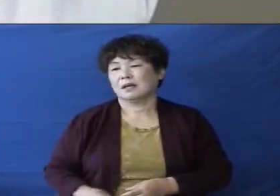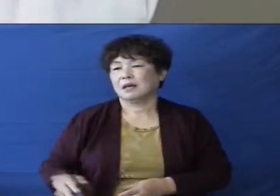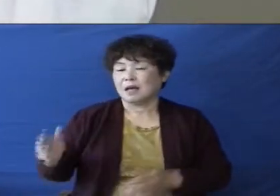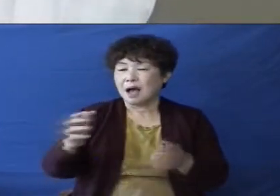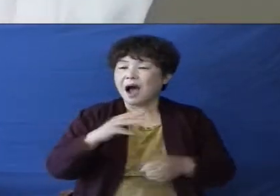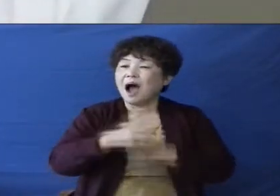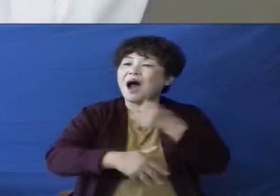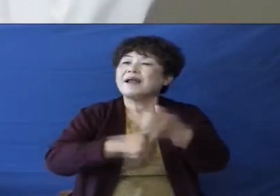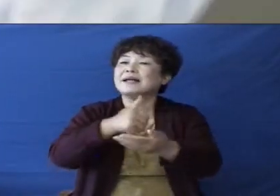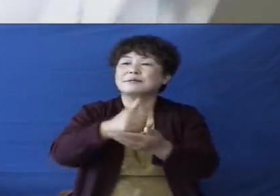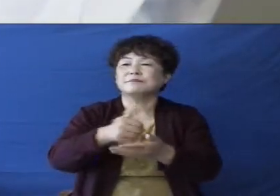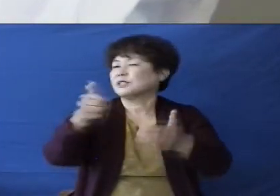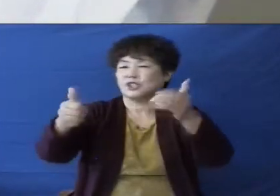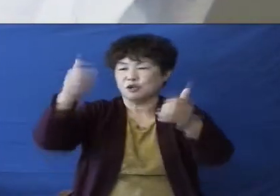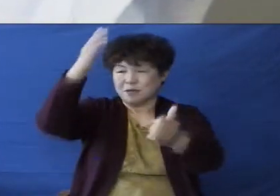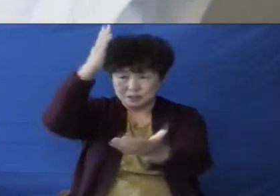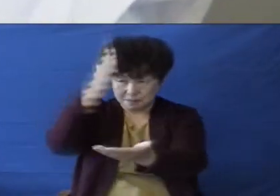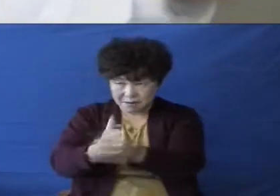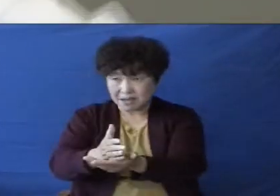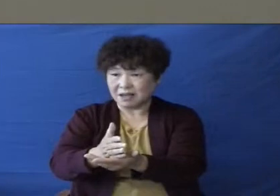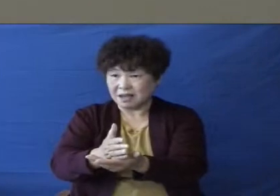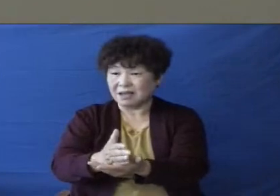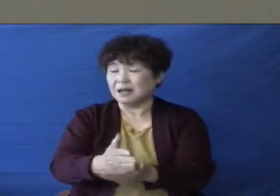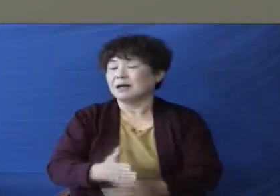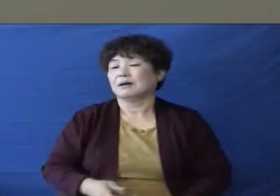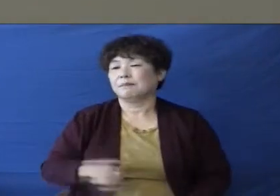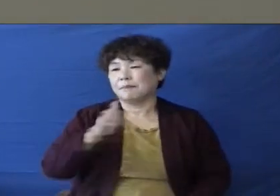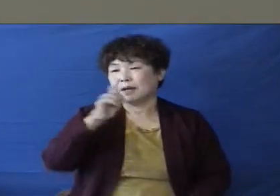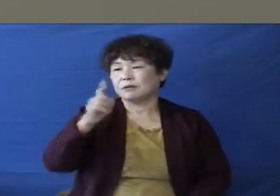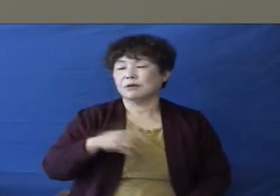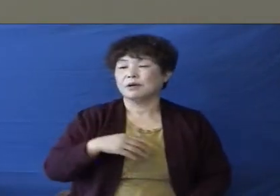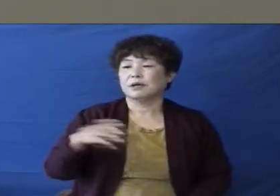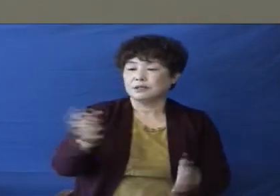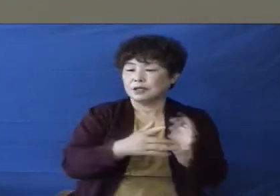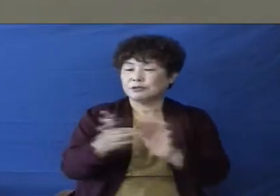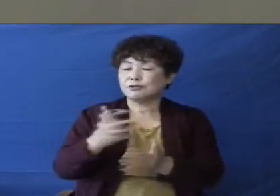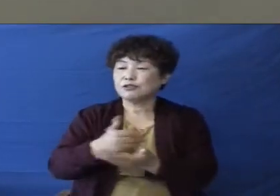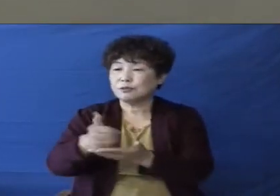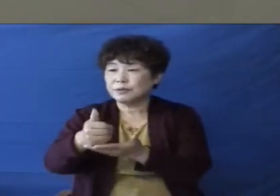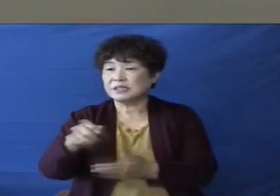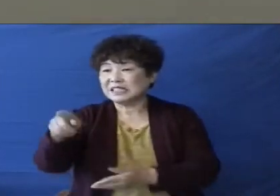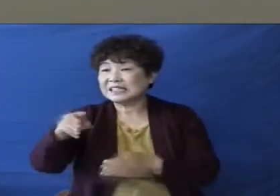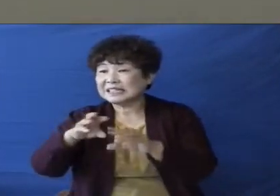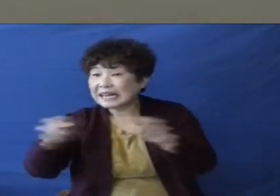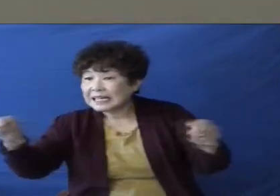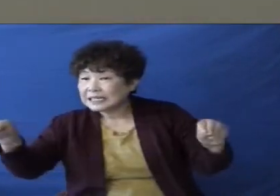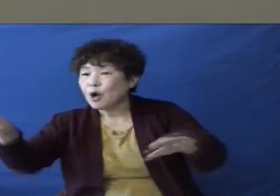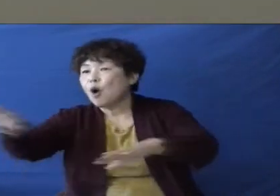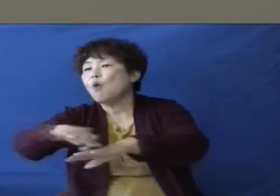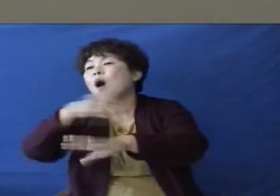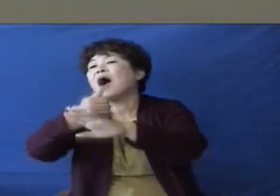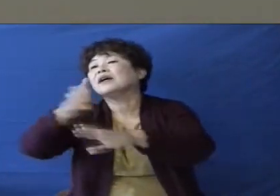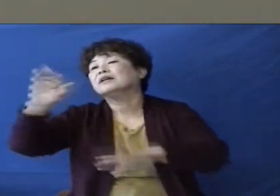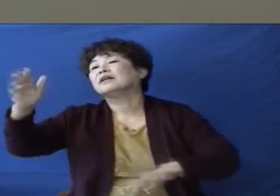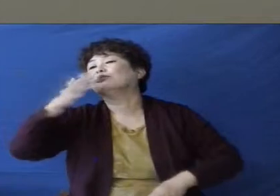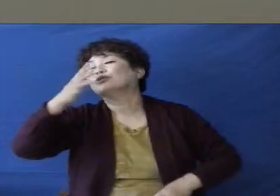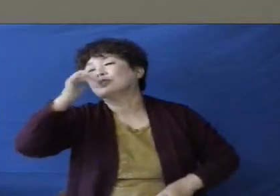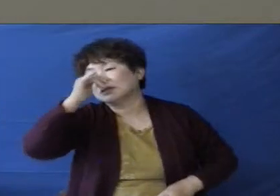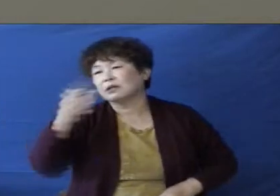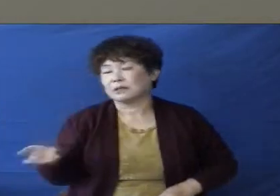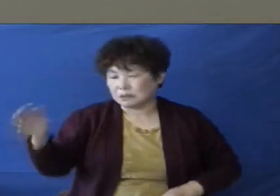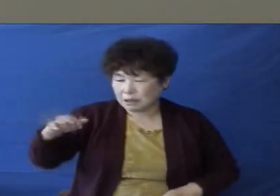지구의 왕이 될 수 있는 길을 접어두고 십자가의 길을 가셔요 왜 그것이 하늘의 뜻이고 음성 이기